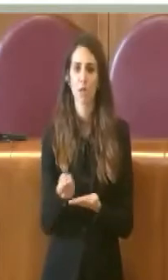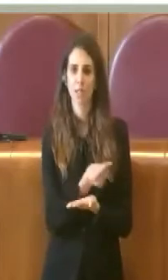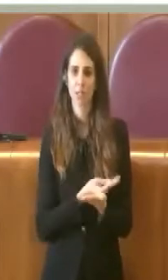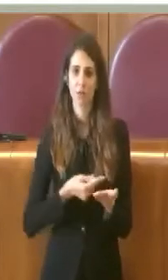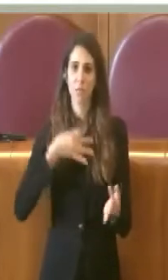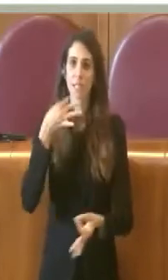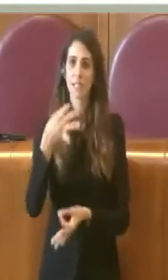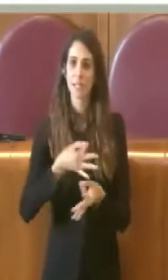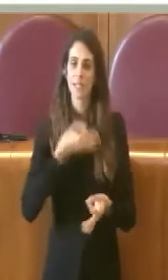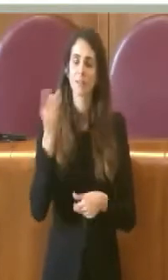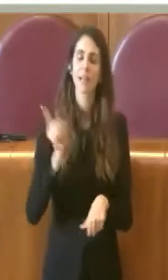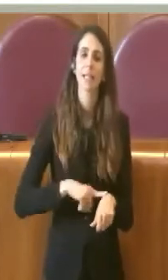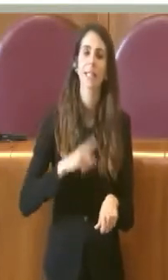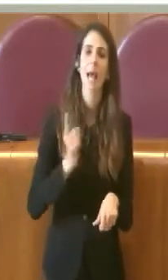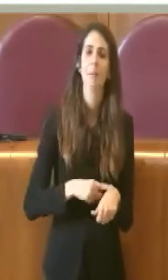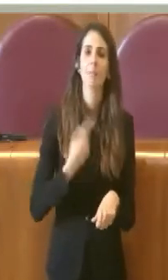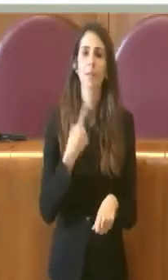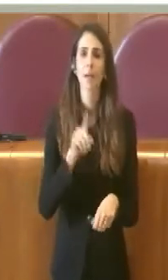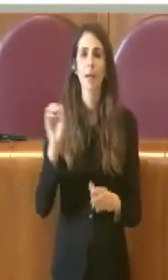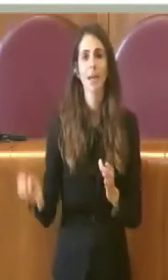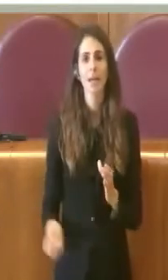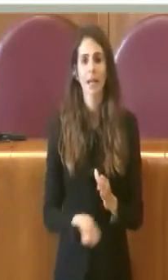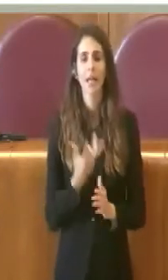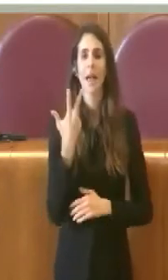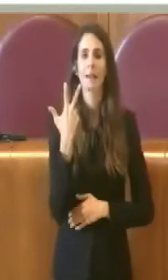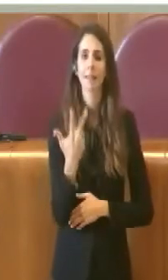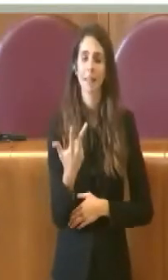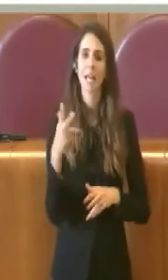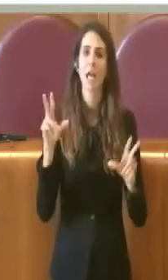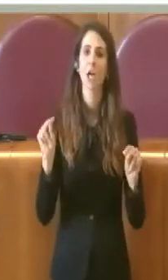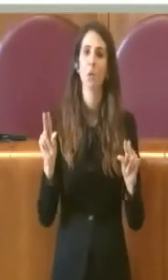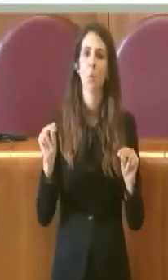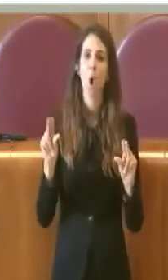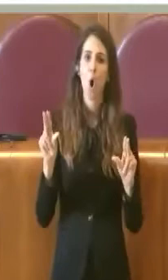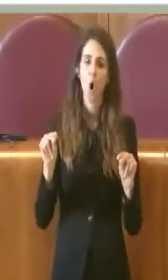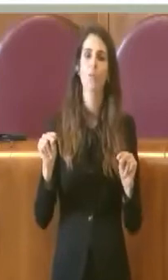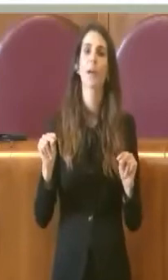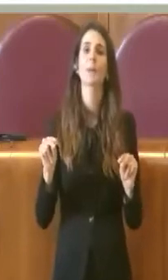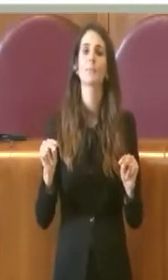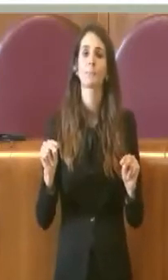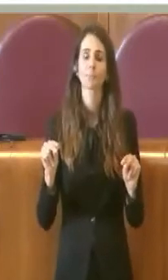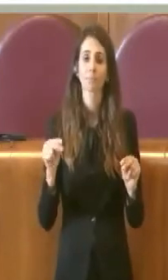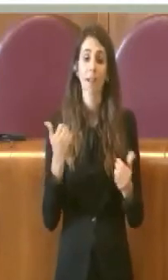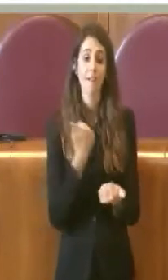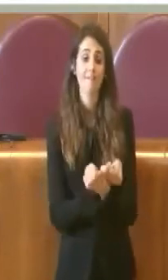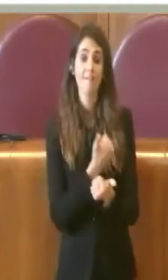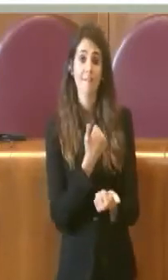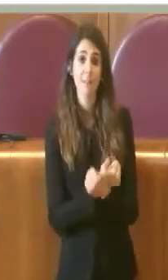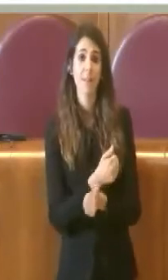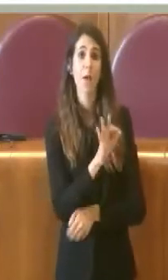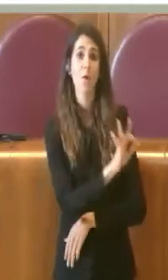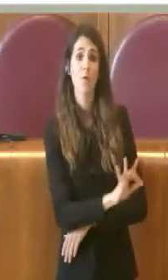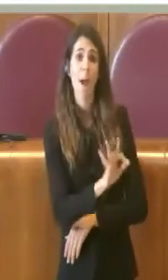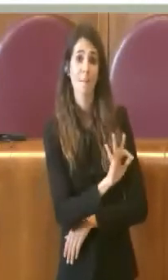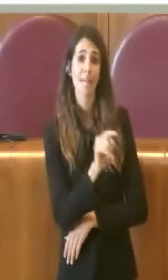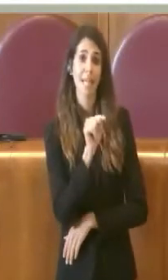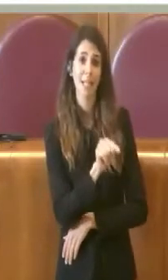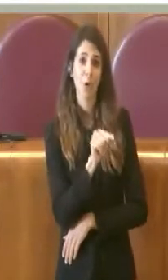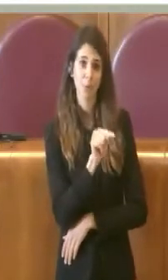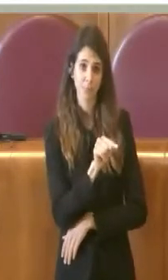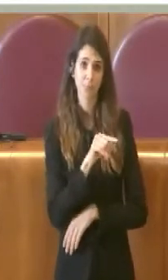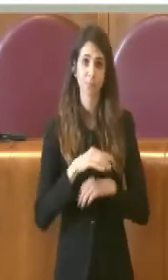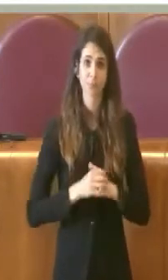tempi la realizzazione di 3 nuove linee al Flaminio, oltre le 6 già che ci